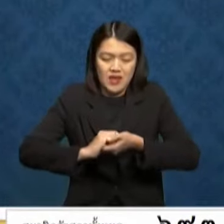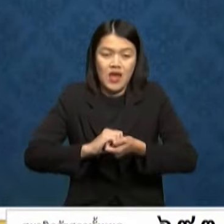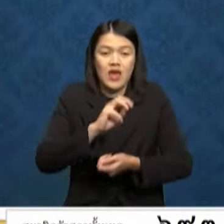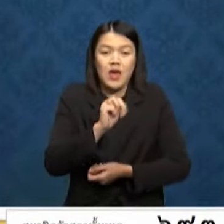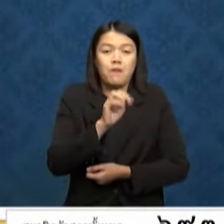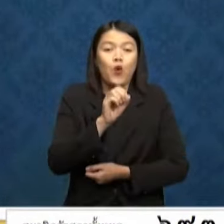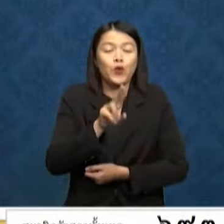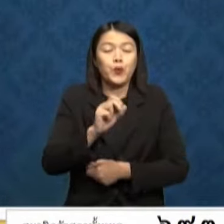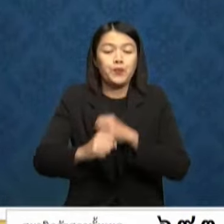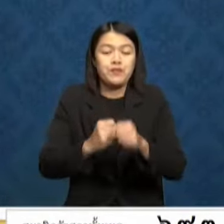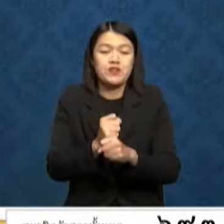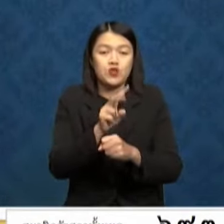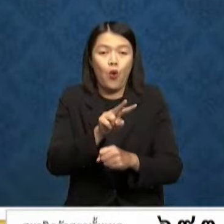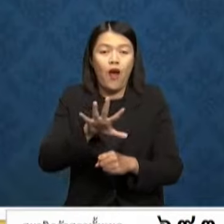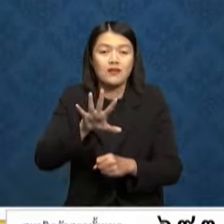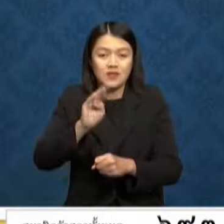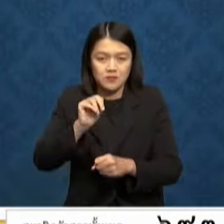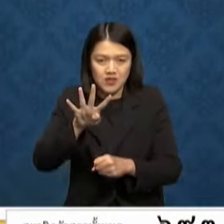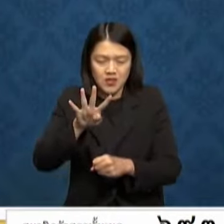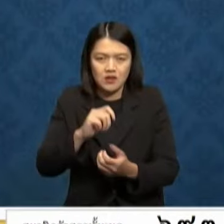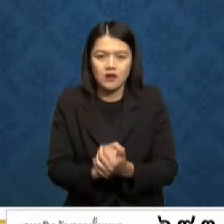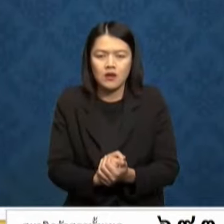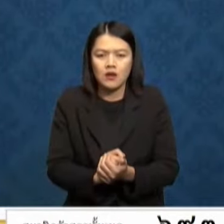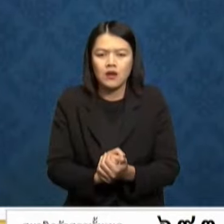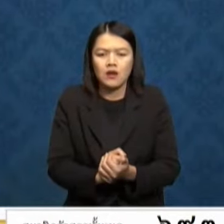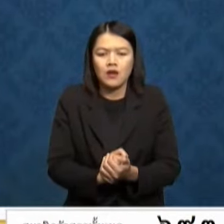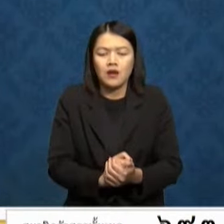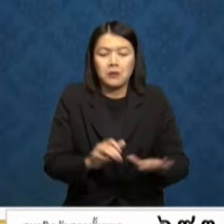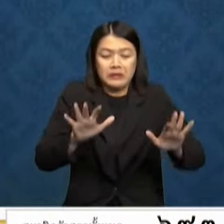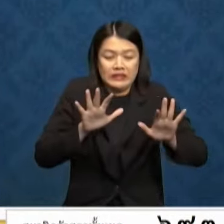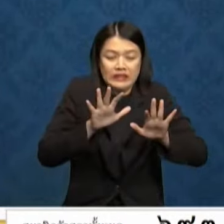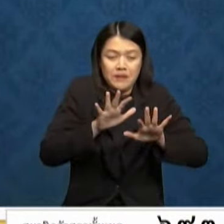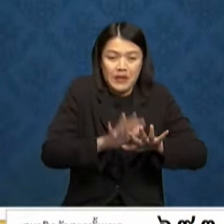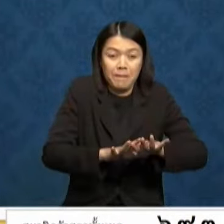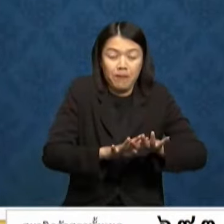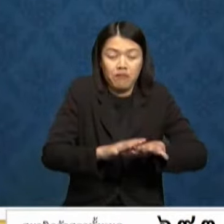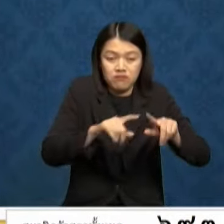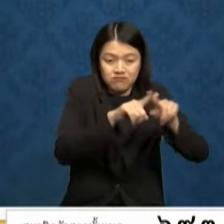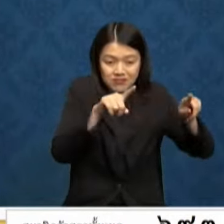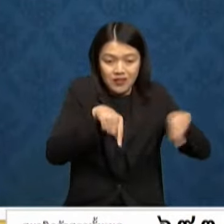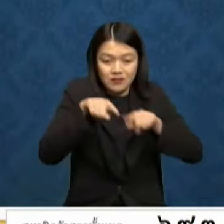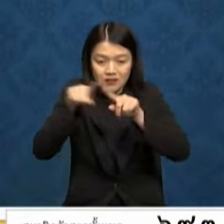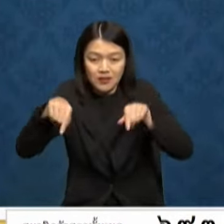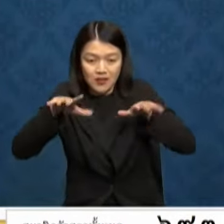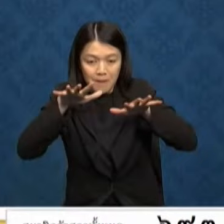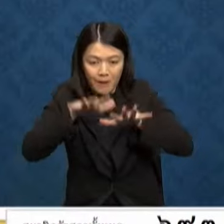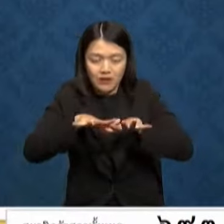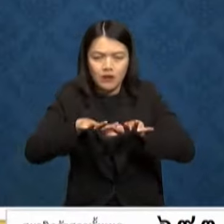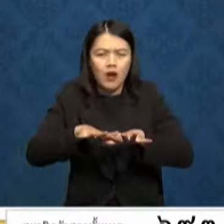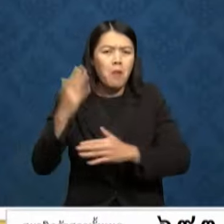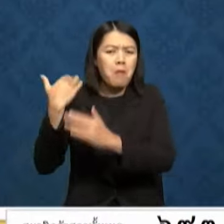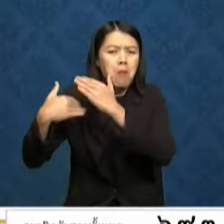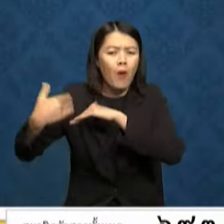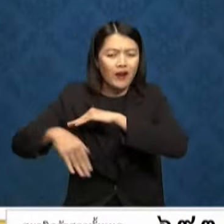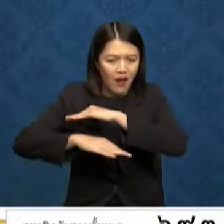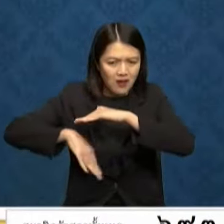44ซึ่งเขาบอกว่าเป็นพื้นที่ทับซ้อนกับประเทศเพื่อนบ้านซึ่งด้วยข้อเท็จจริงทางประวัติศาสตร์